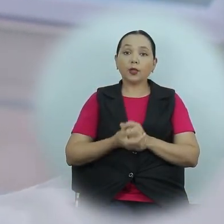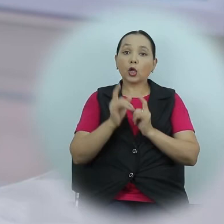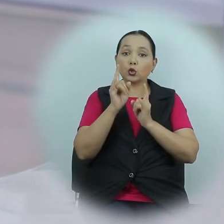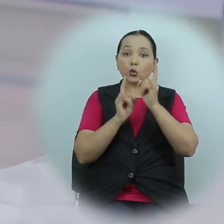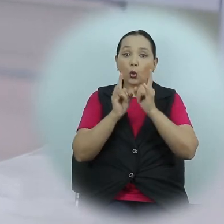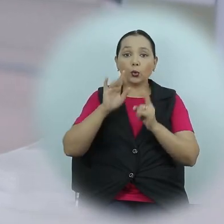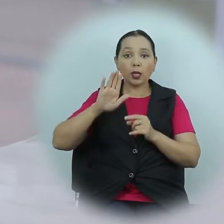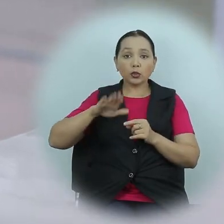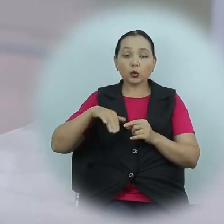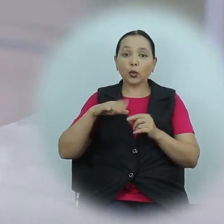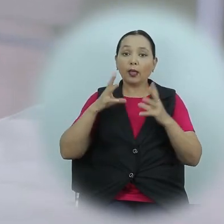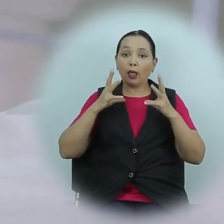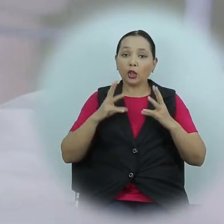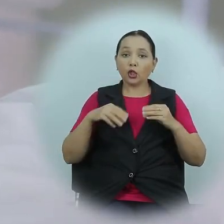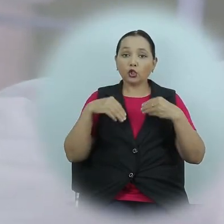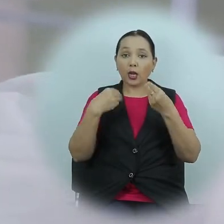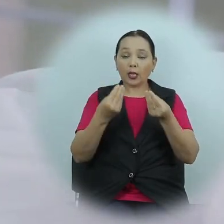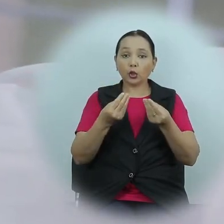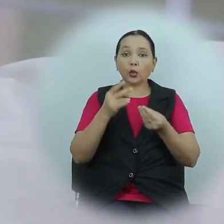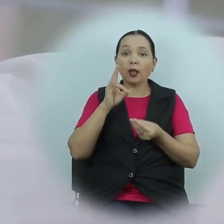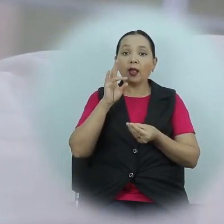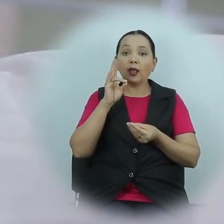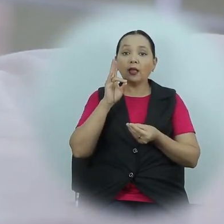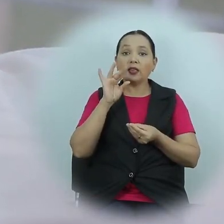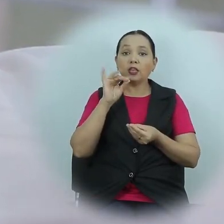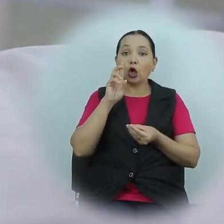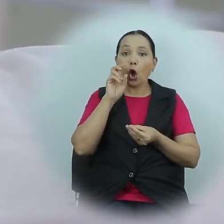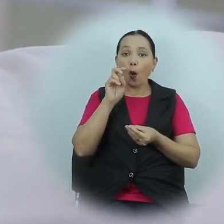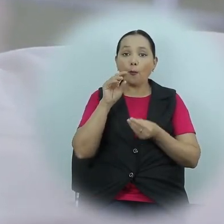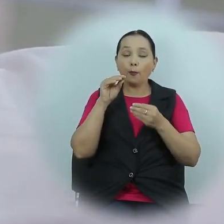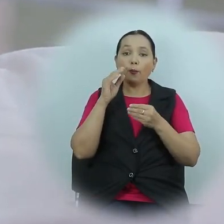Sovundan so'ng tinchlantiruvchi niqob qo'yib qo'yaman.